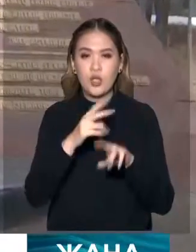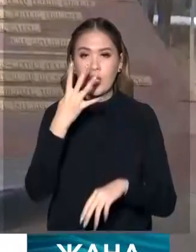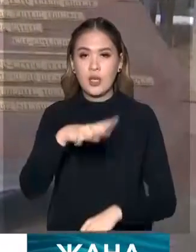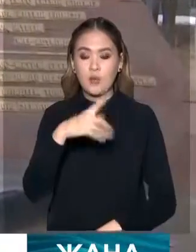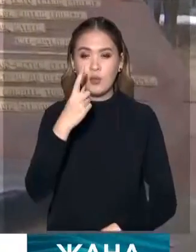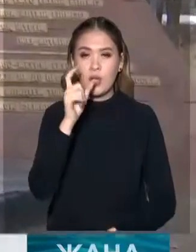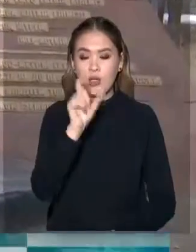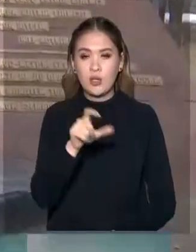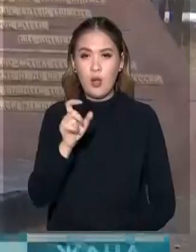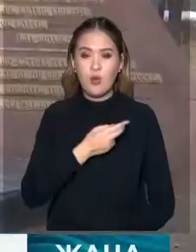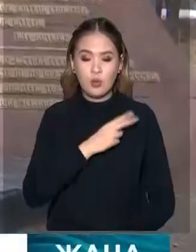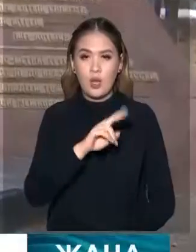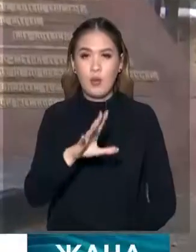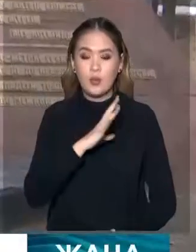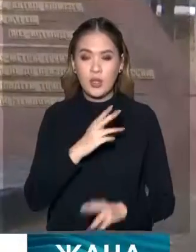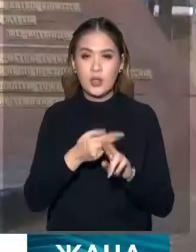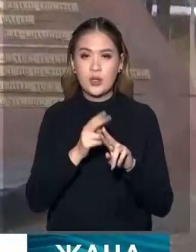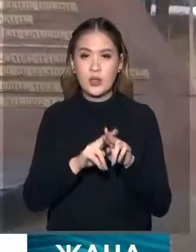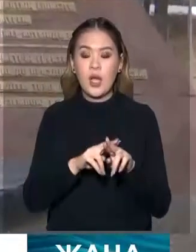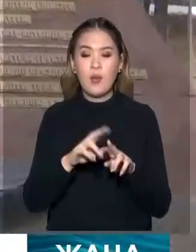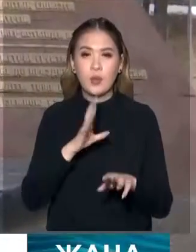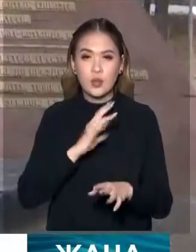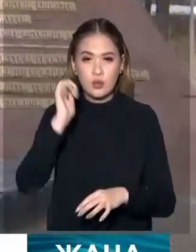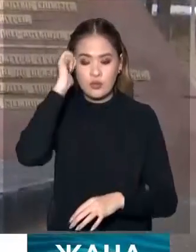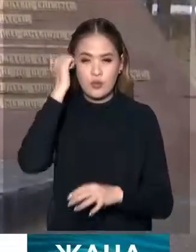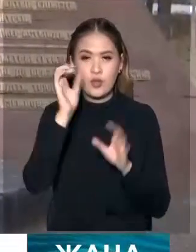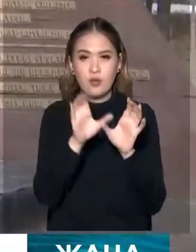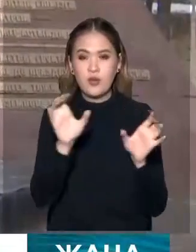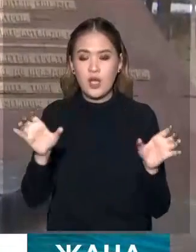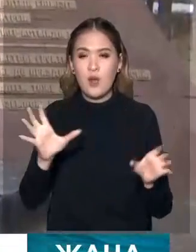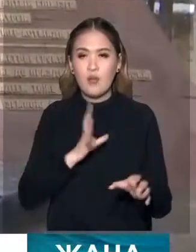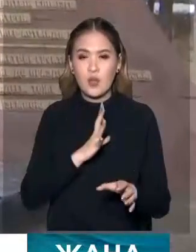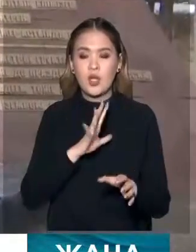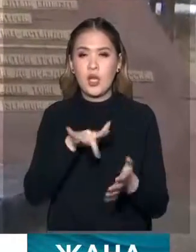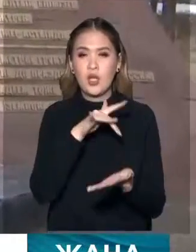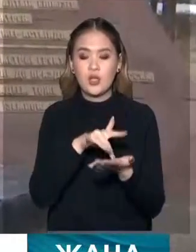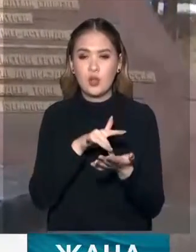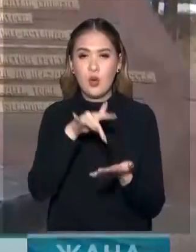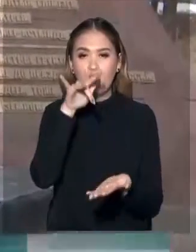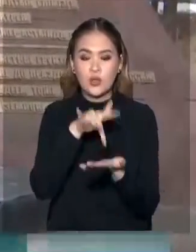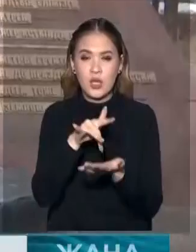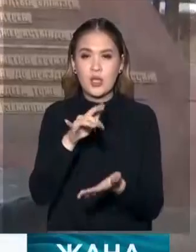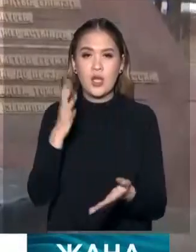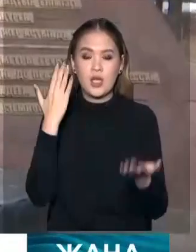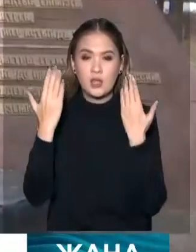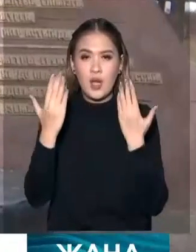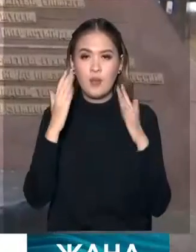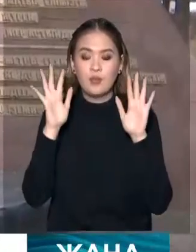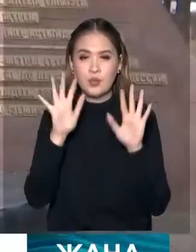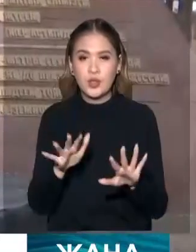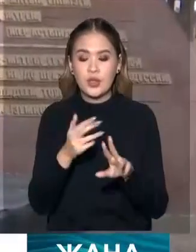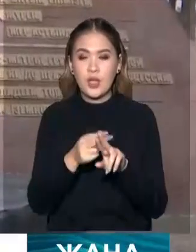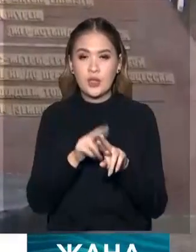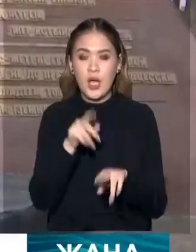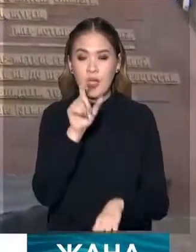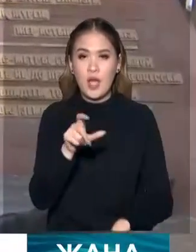41 кенші қаза тапқан еді. Мынау сол марқұмдарға қойылған ескерткіш қаланың орталық саябағында тұр. Қыркүйек айында ғана ардагер